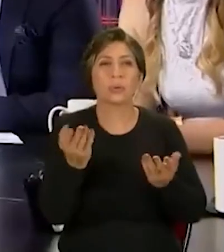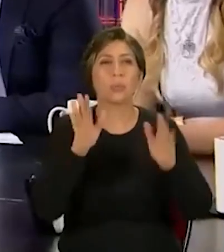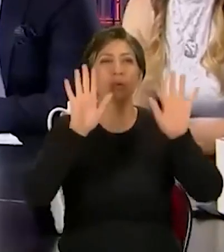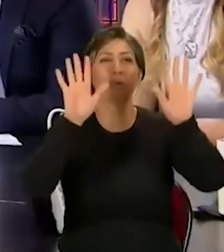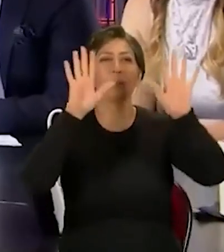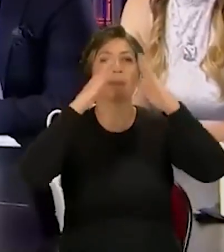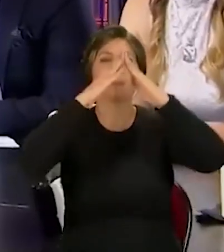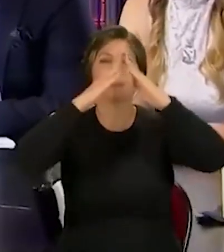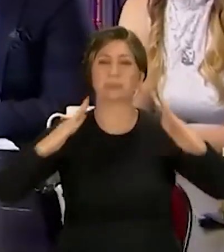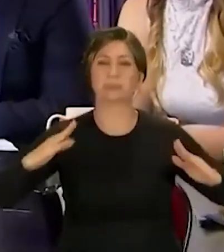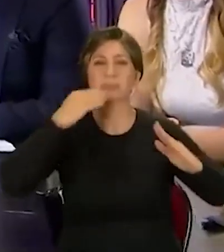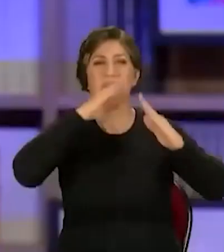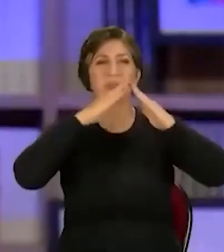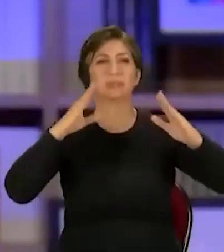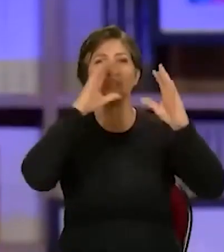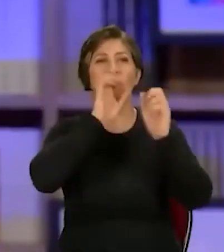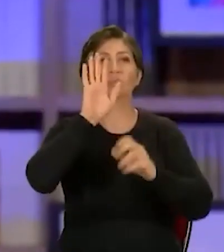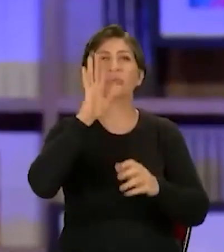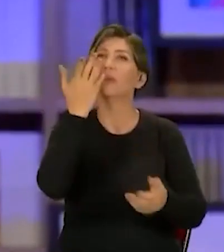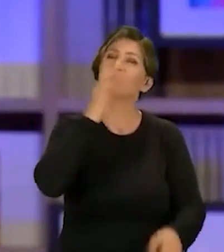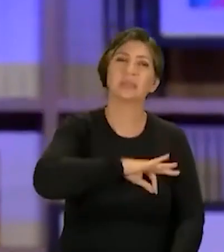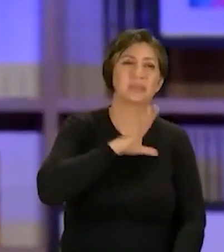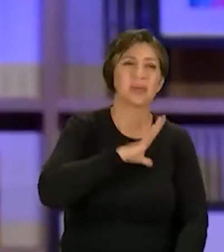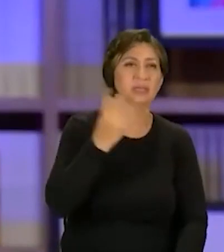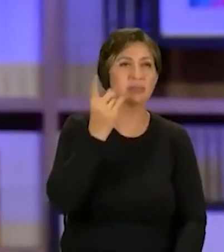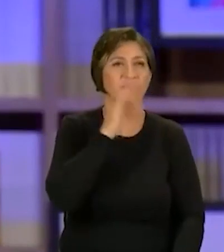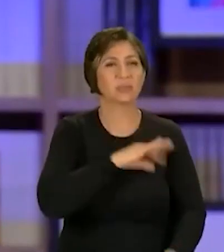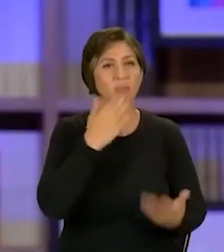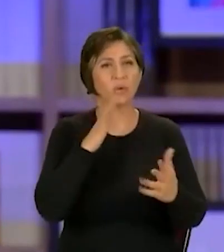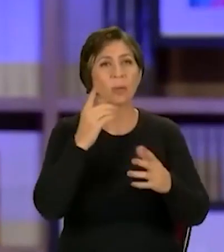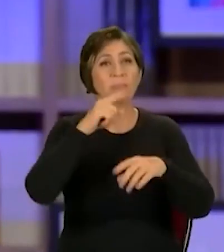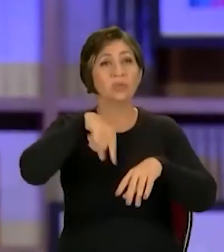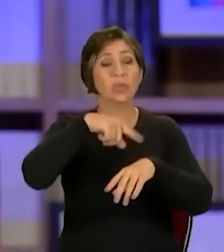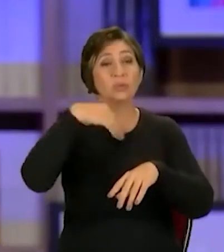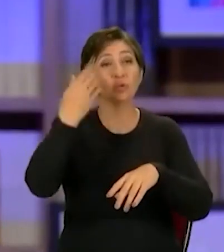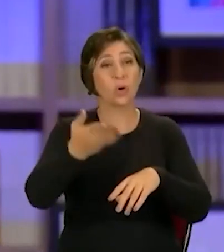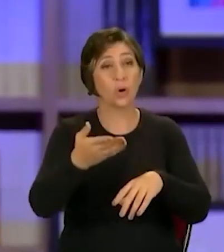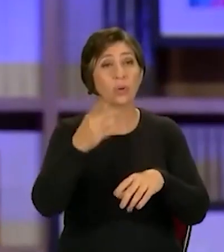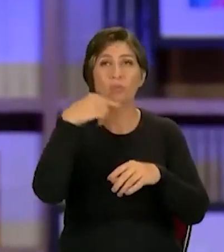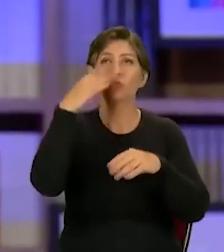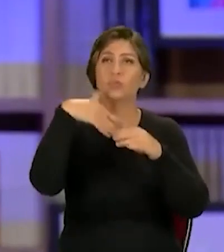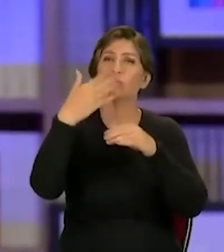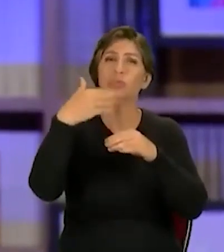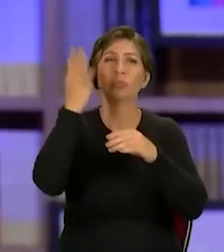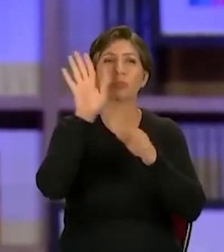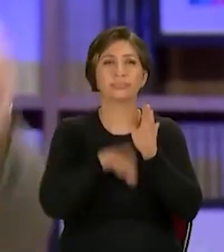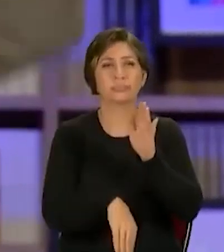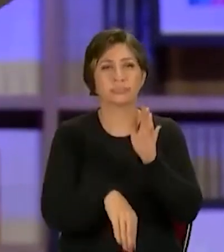Böyle duruyor. Piramitlerin sırrı tek başına duruyor. Ne halta yarar? Hiçbir halta yaramaz. Bir süre sonra da bir süre duruyor.